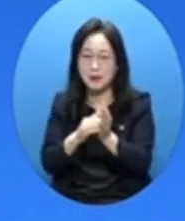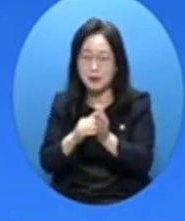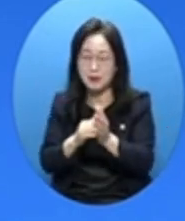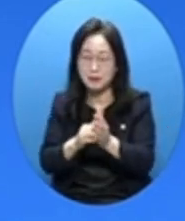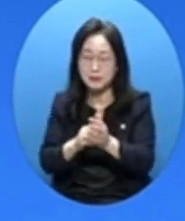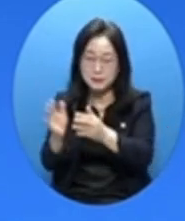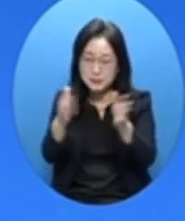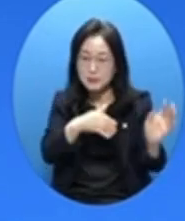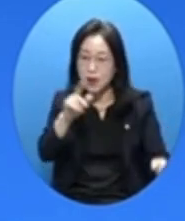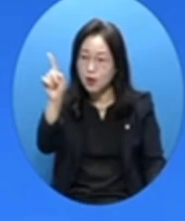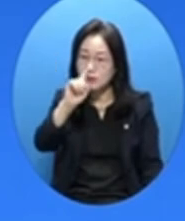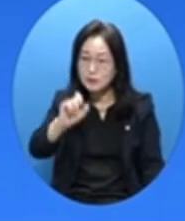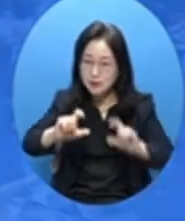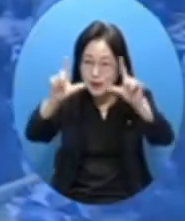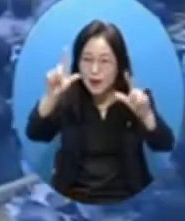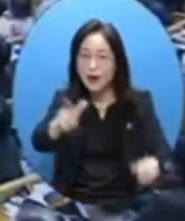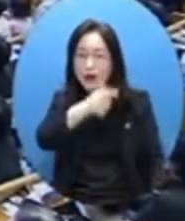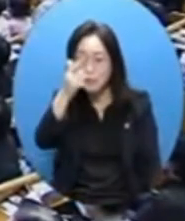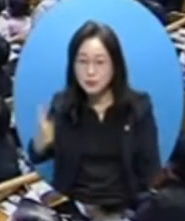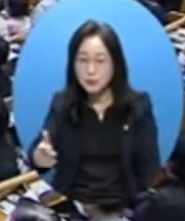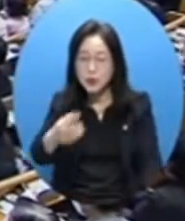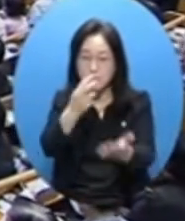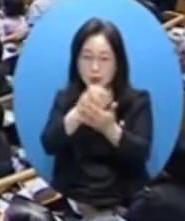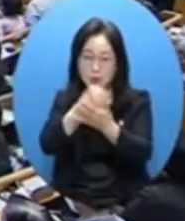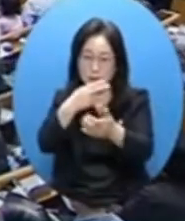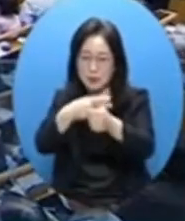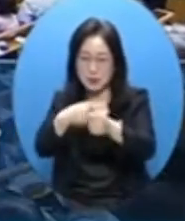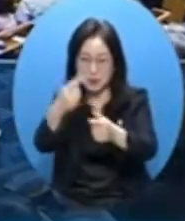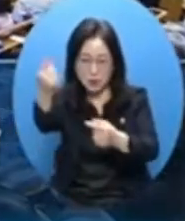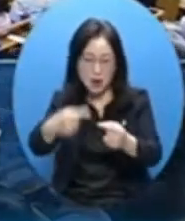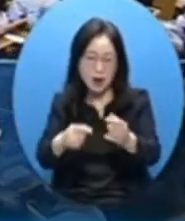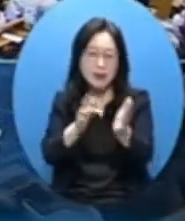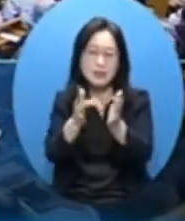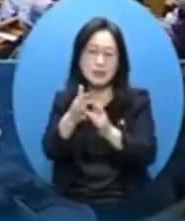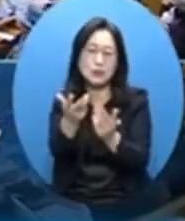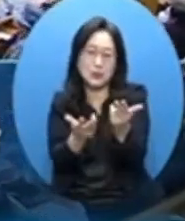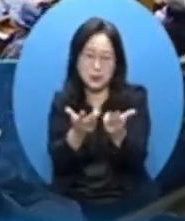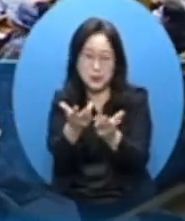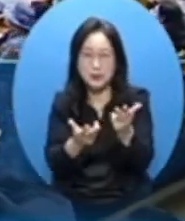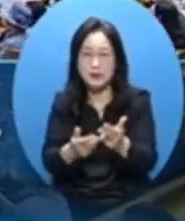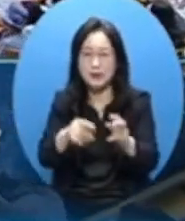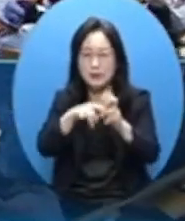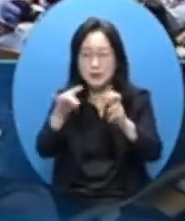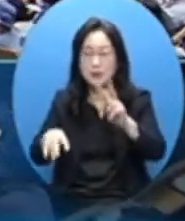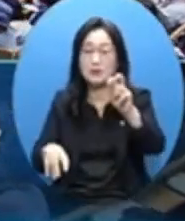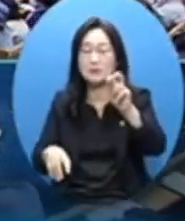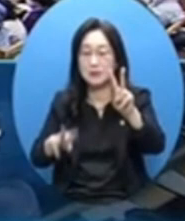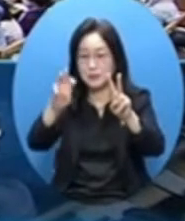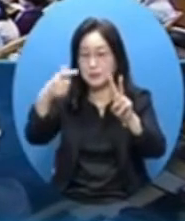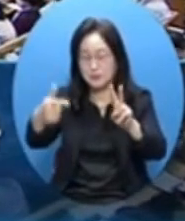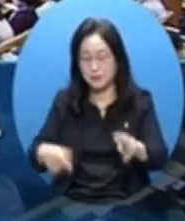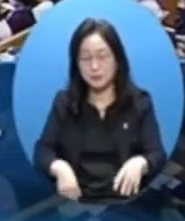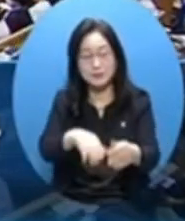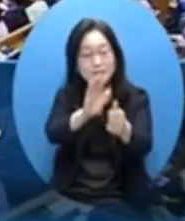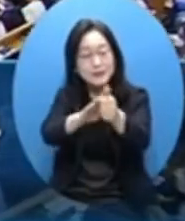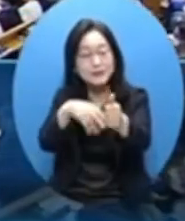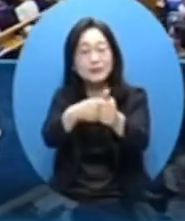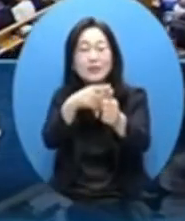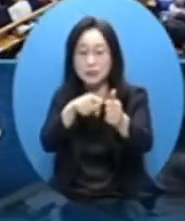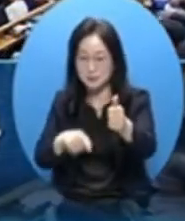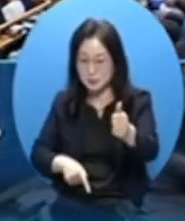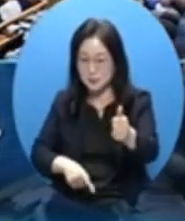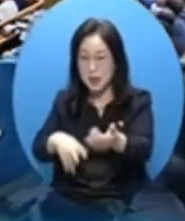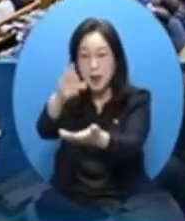선생님이 예수님에서 시어머니 물었습니다 마태복음 26장 36절입니다 선생님 율법 중에서